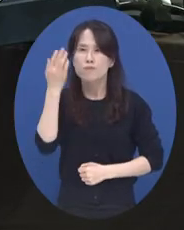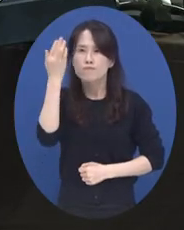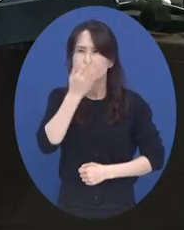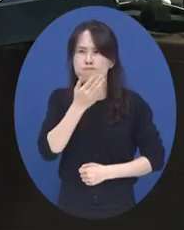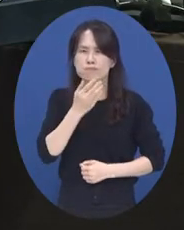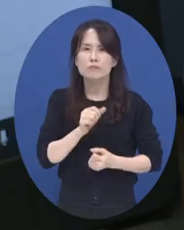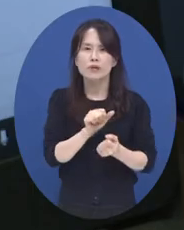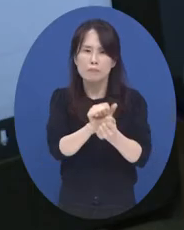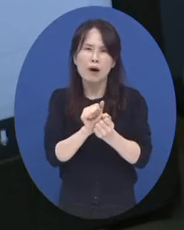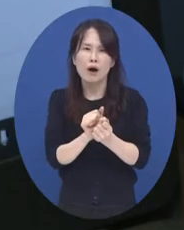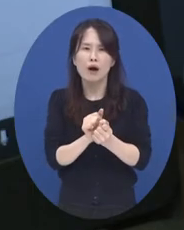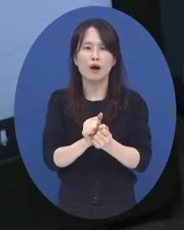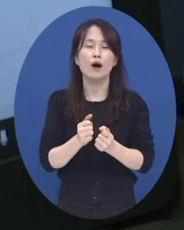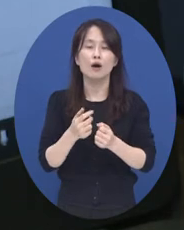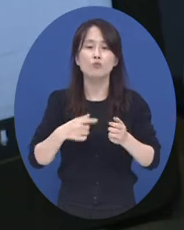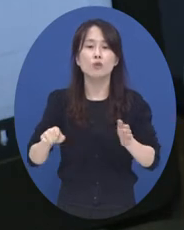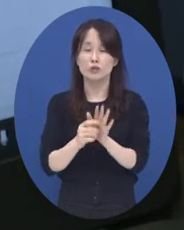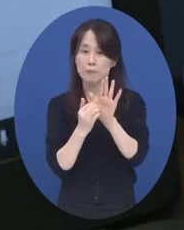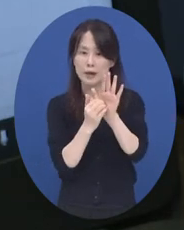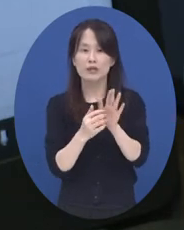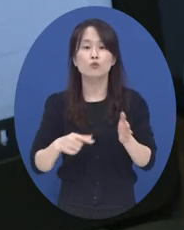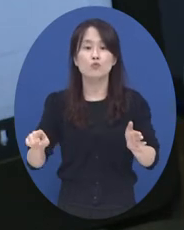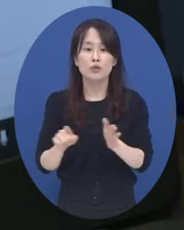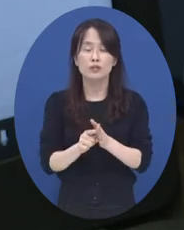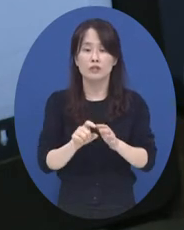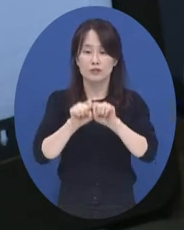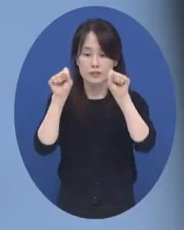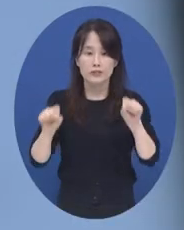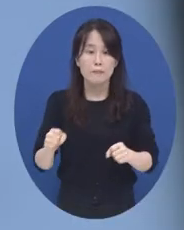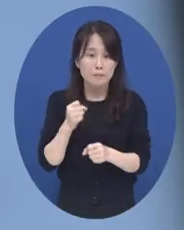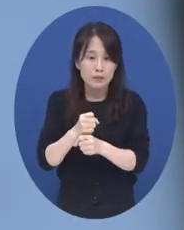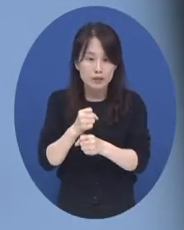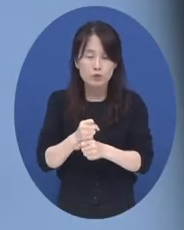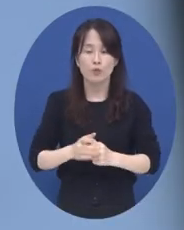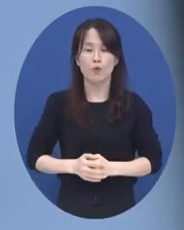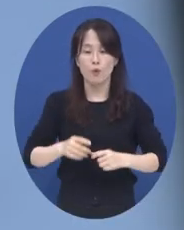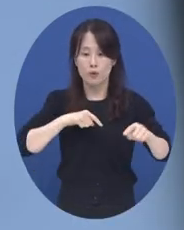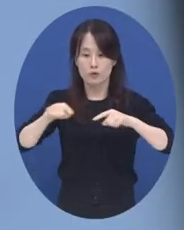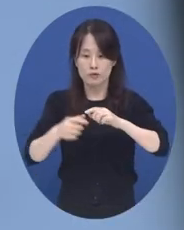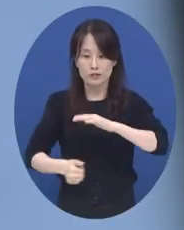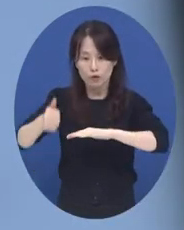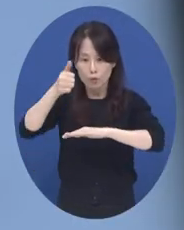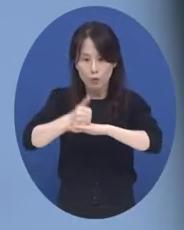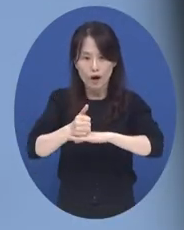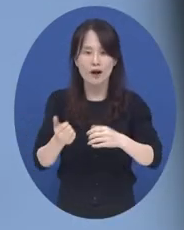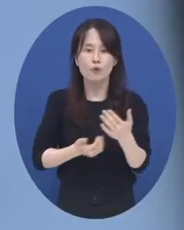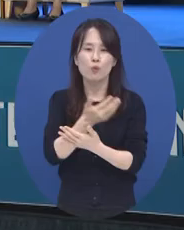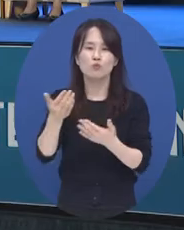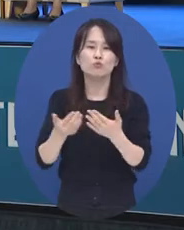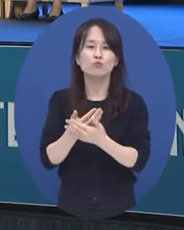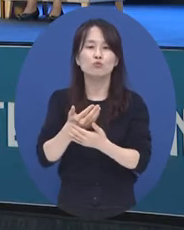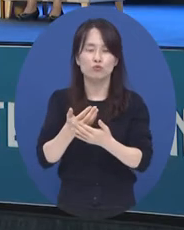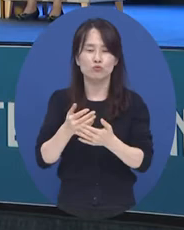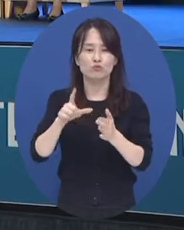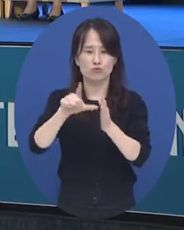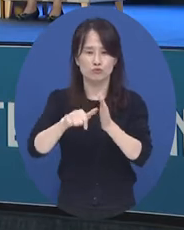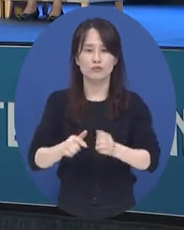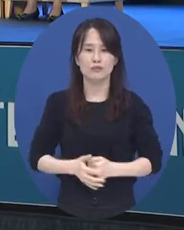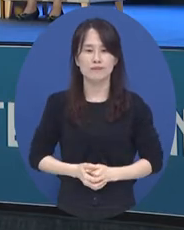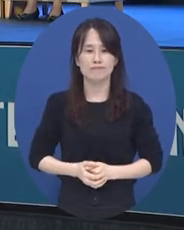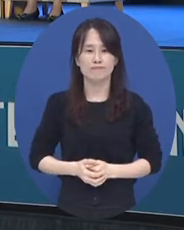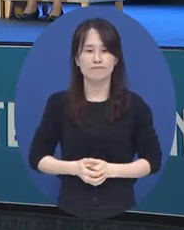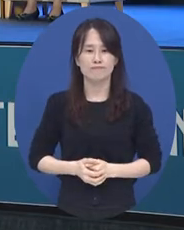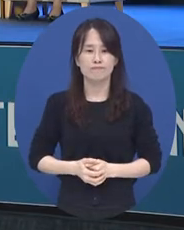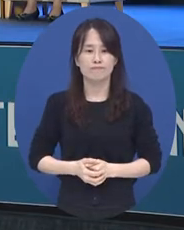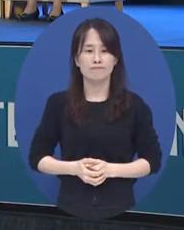오염에 대응해 동아시아권 호흡 공동체를 구축하고 경기도 대기질 개선 정책 성과를 공유하는 자리였습니다.